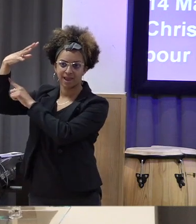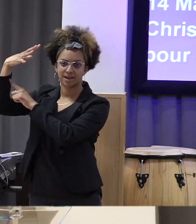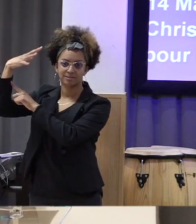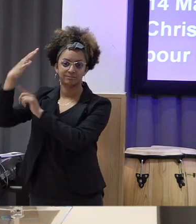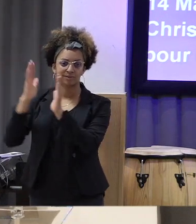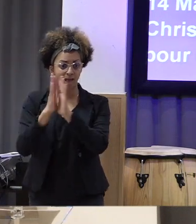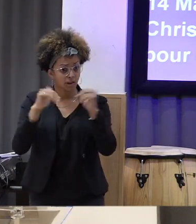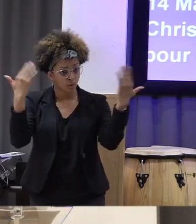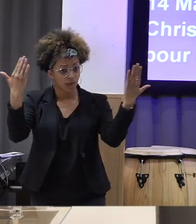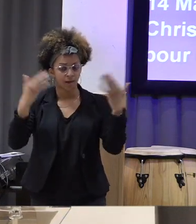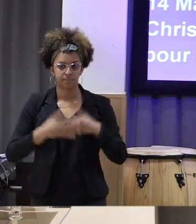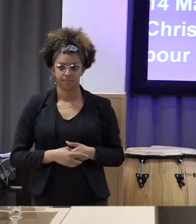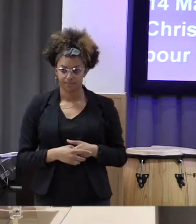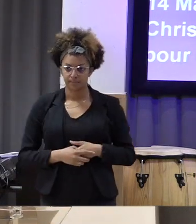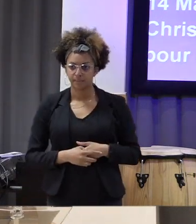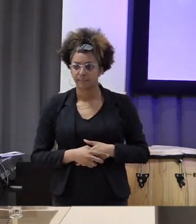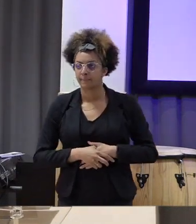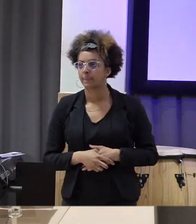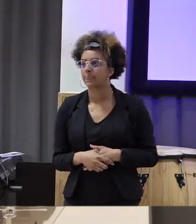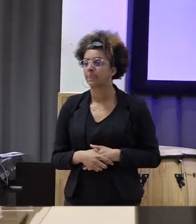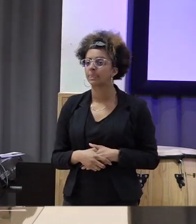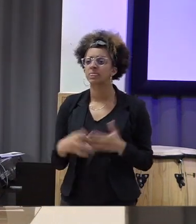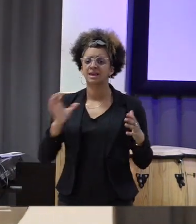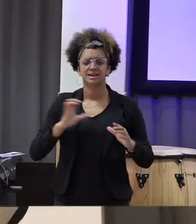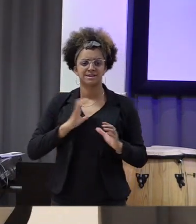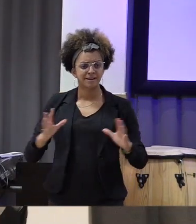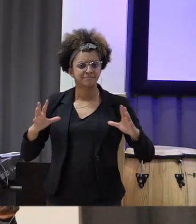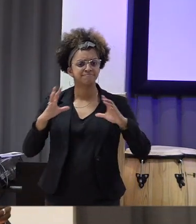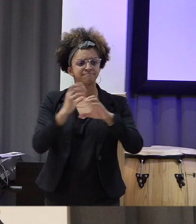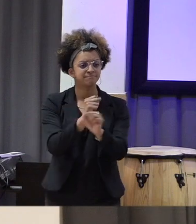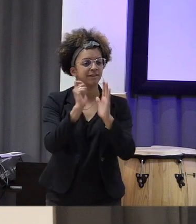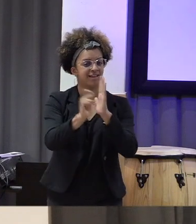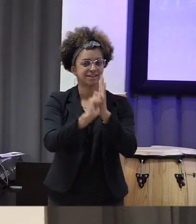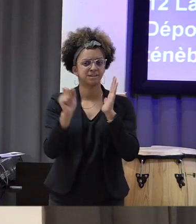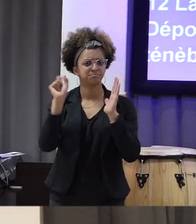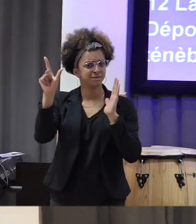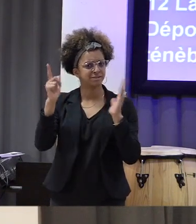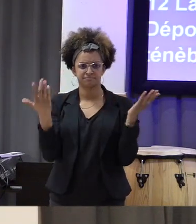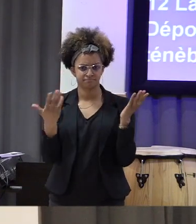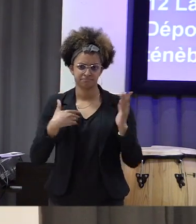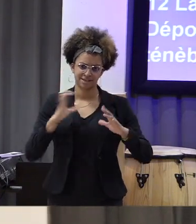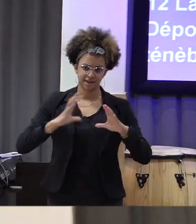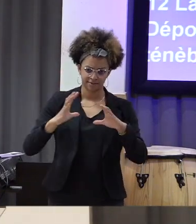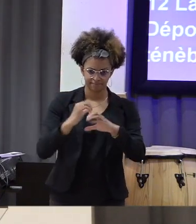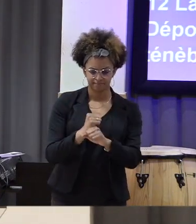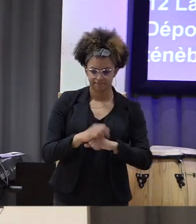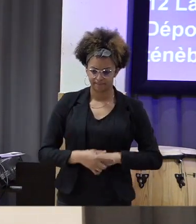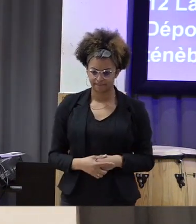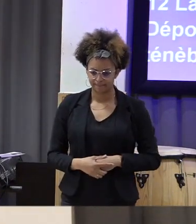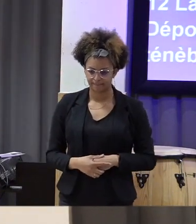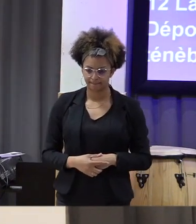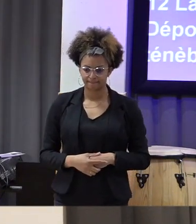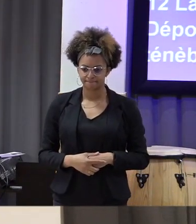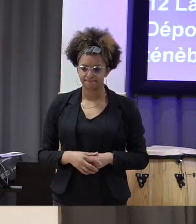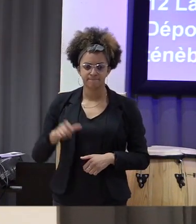Alléluia. Pour résumer ce verset, je dirais, l'apôtre